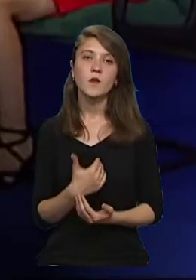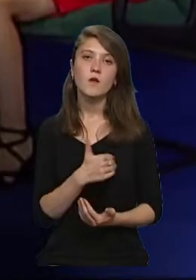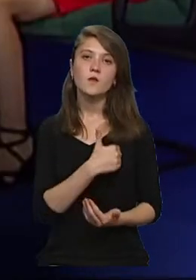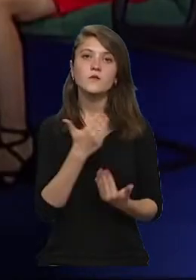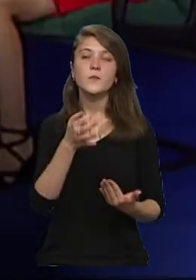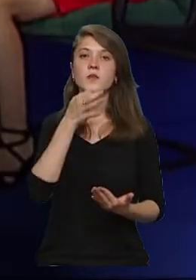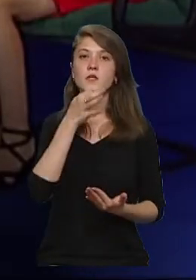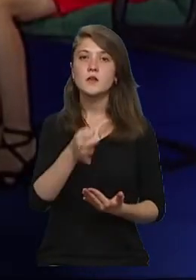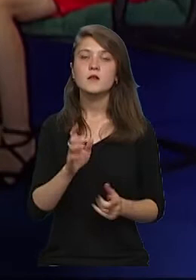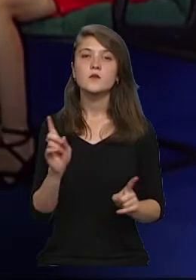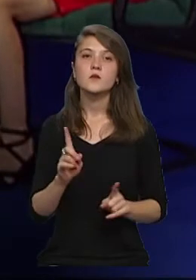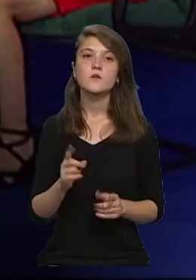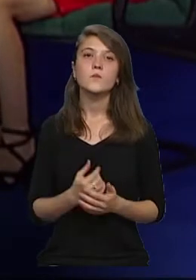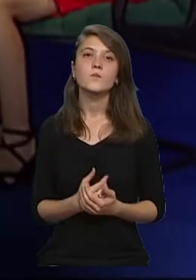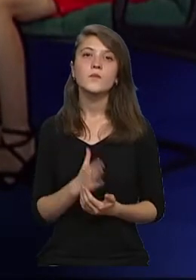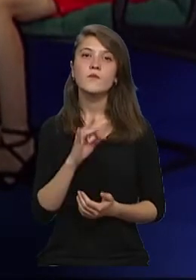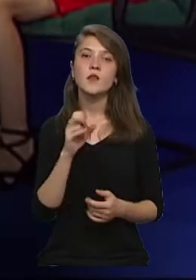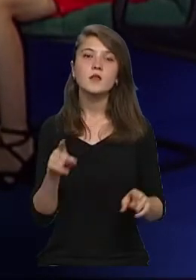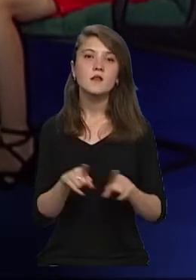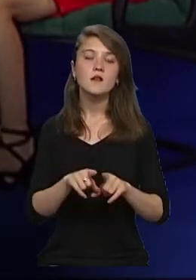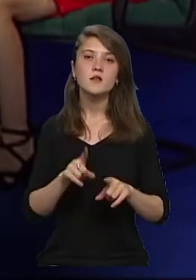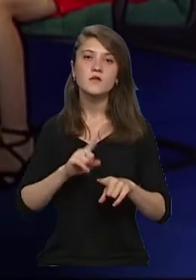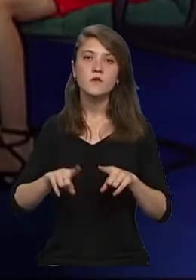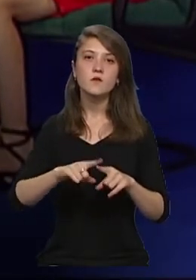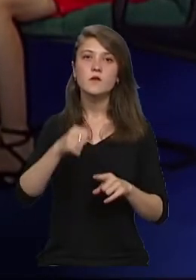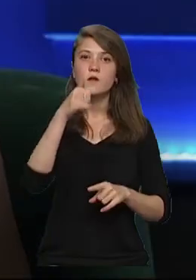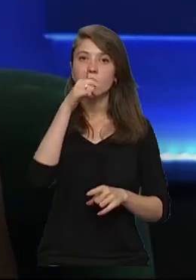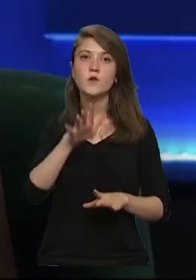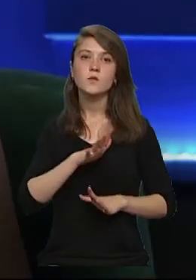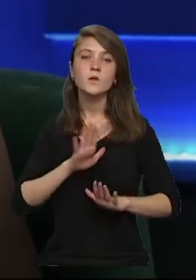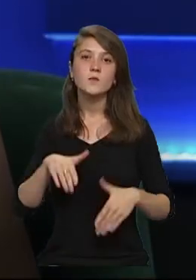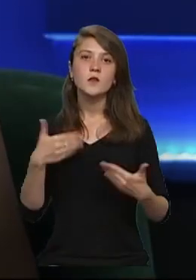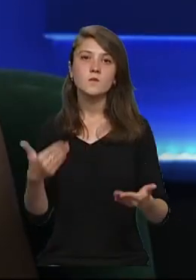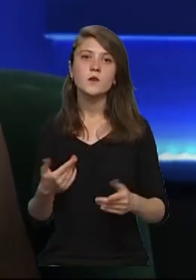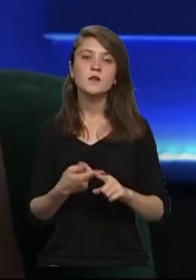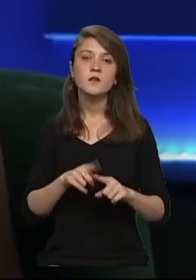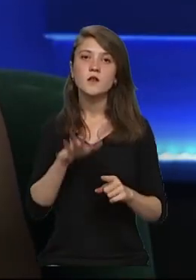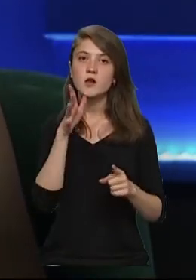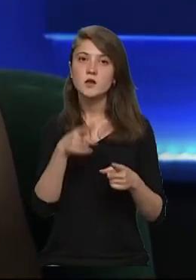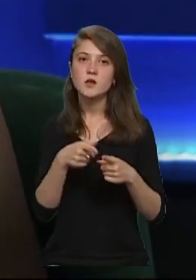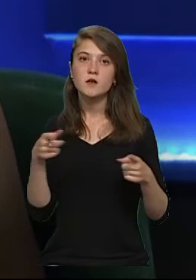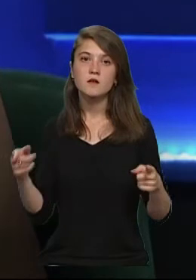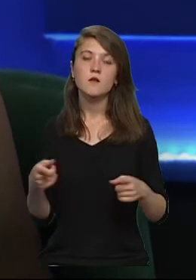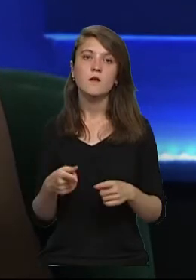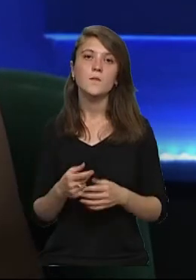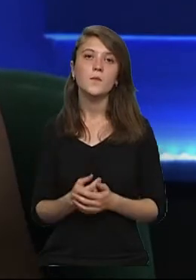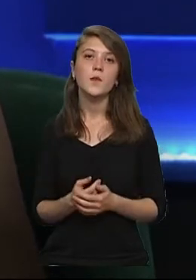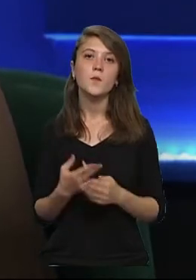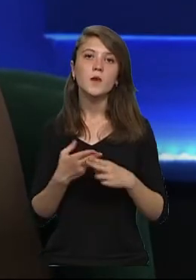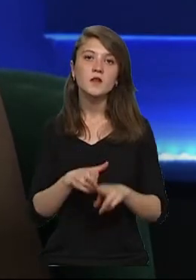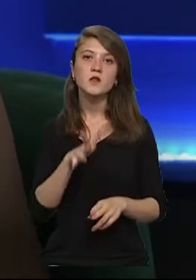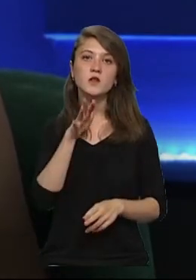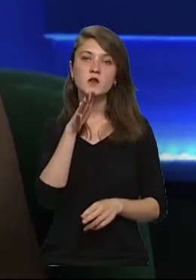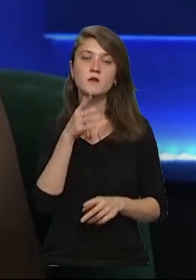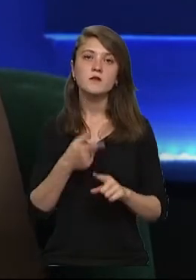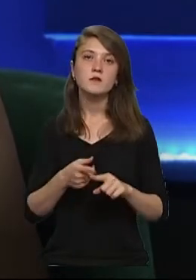хочу сказати, що вона не так швидко не може бути забезпечена. Да? Це період часу. Операційна ціль, три